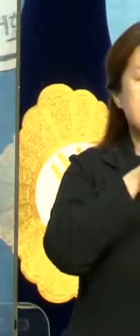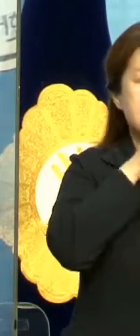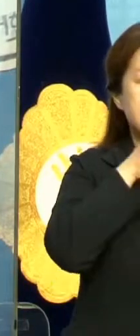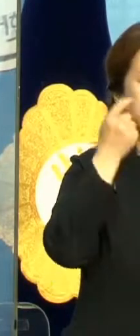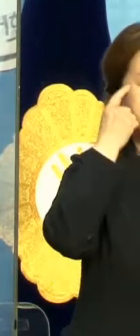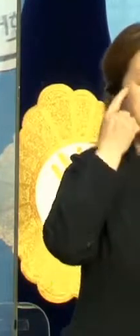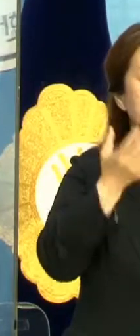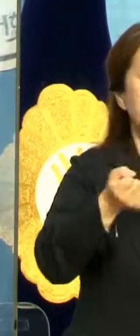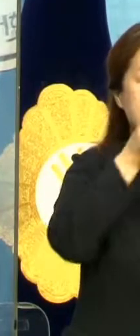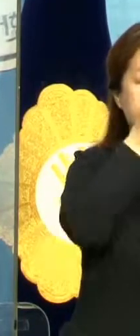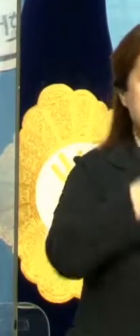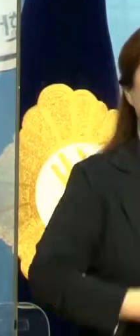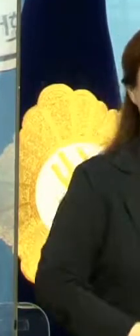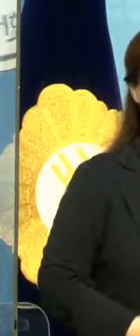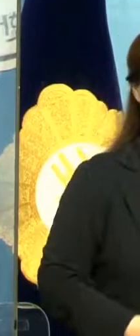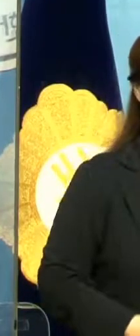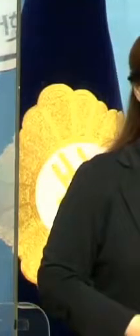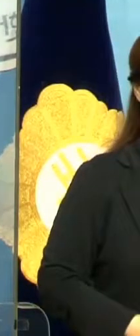없는 상황입니다